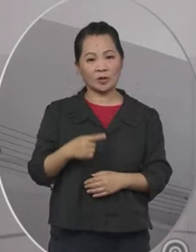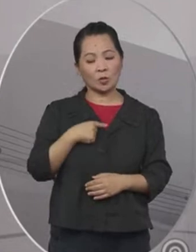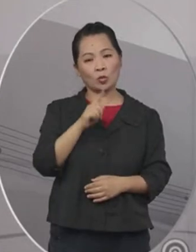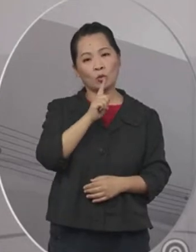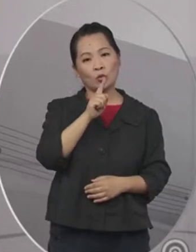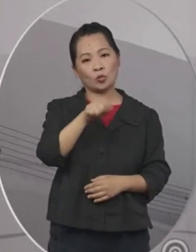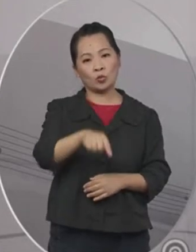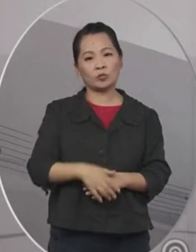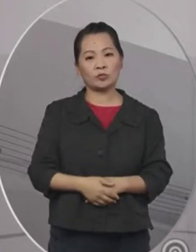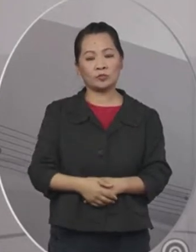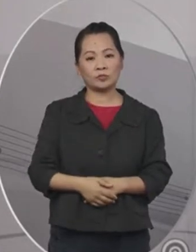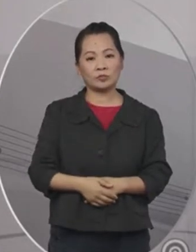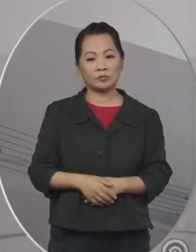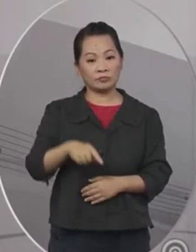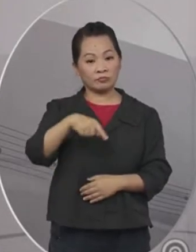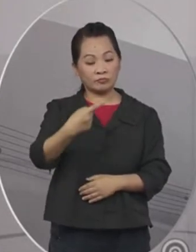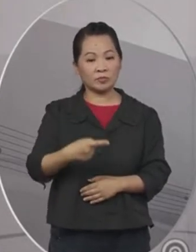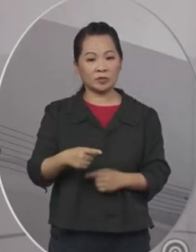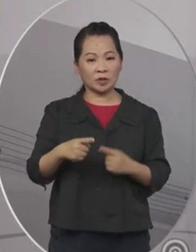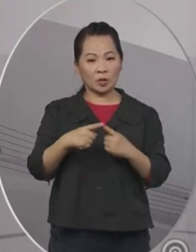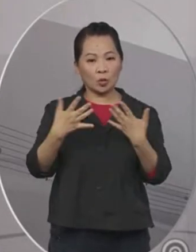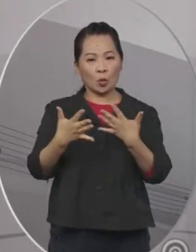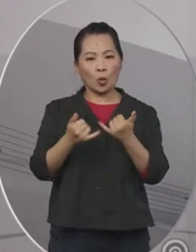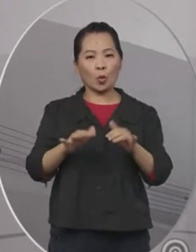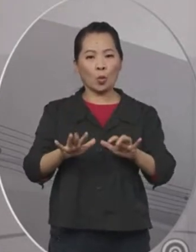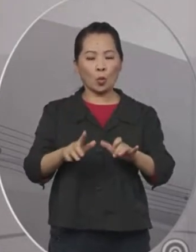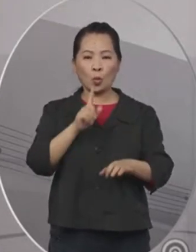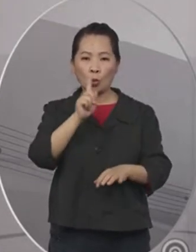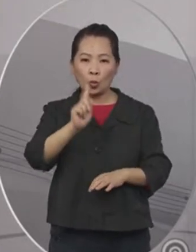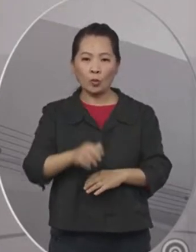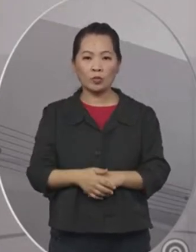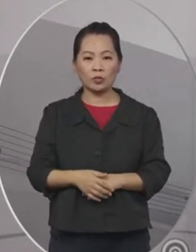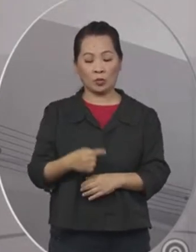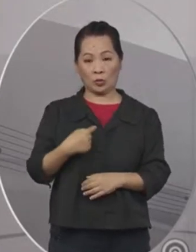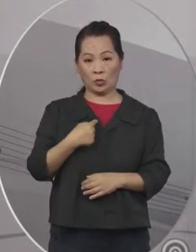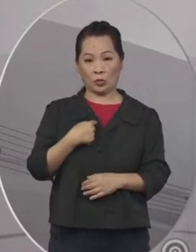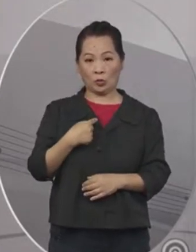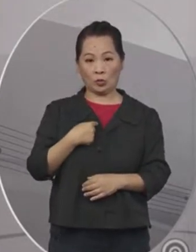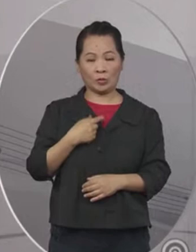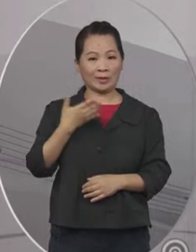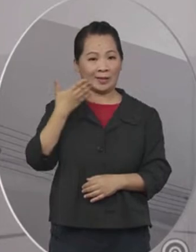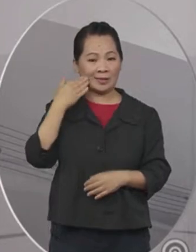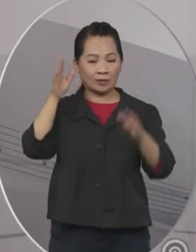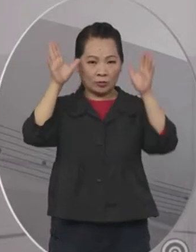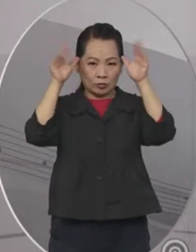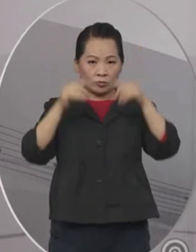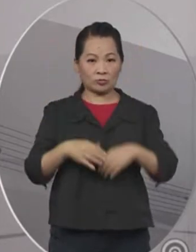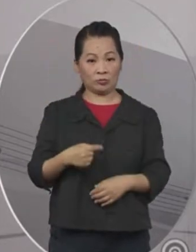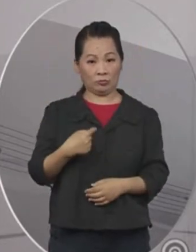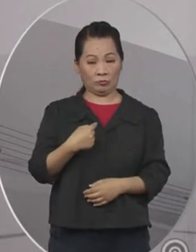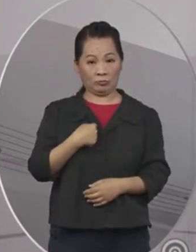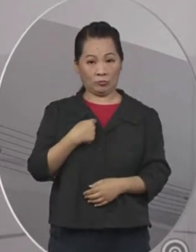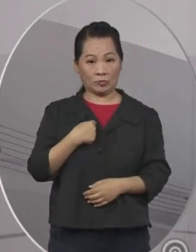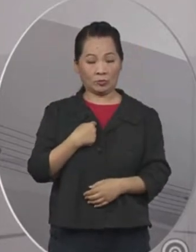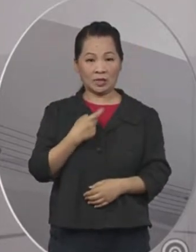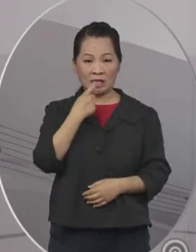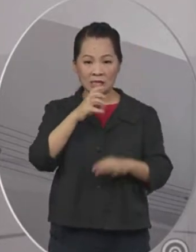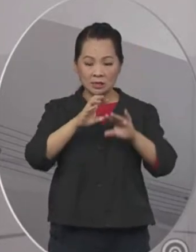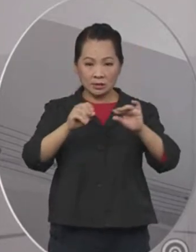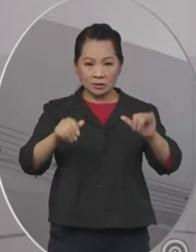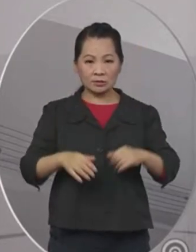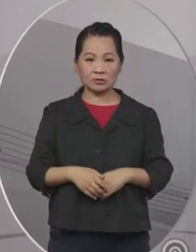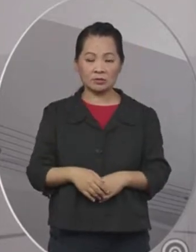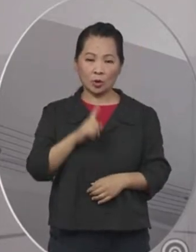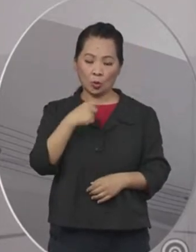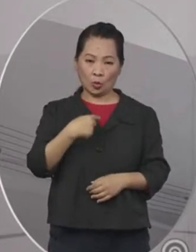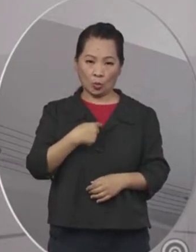言，结果网络上有非常多的人在说我是蓝狗。说我是白粉，也